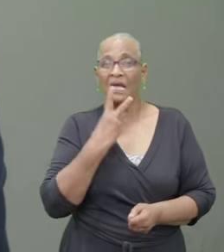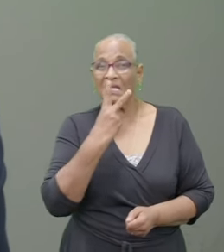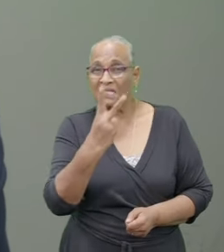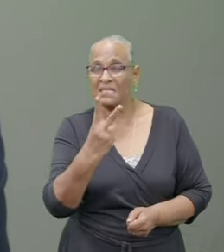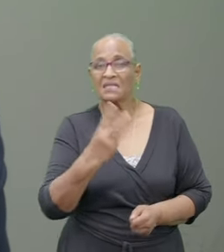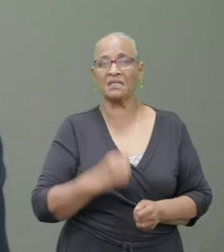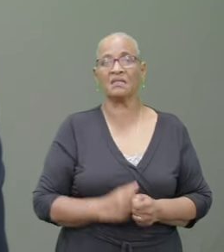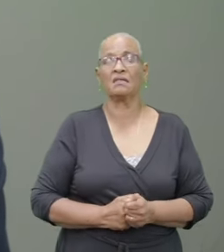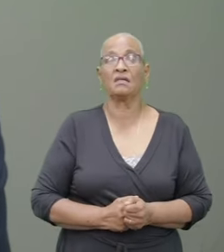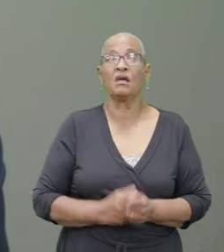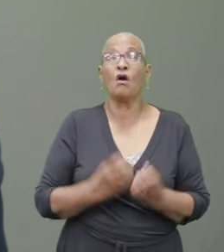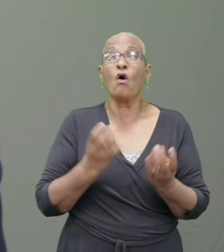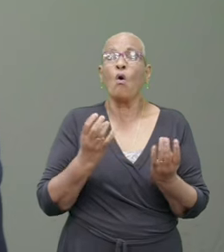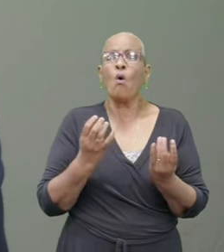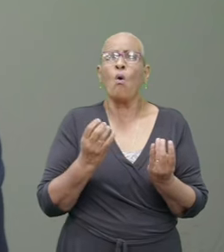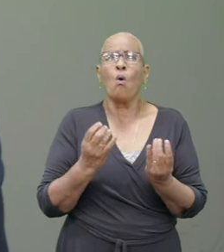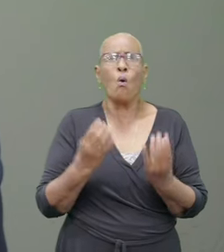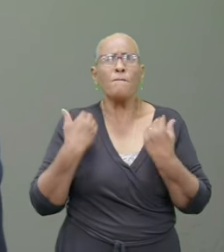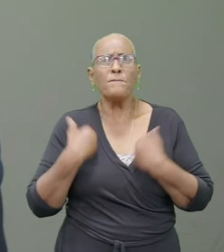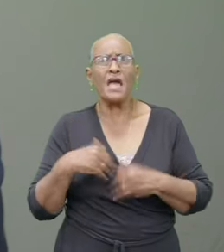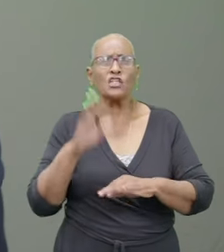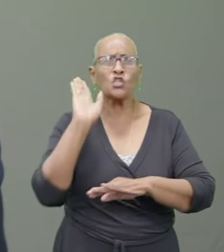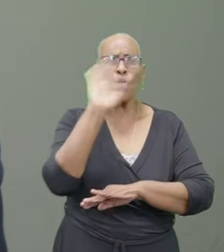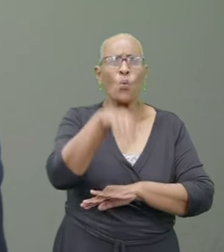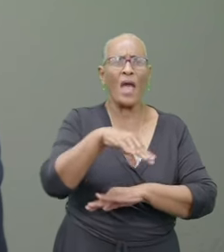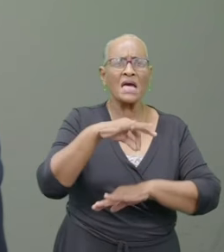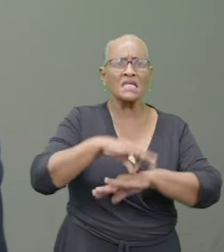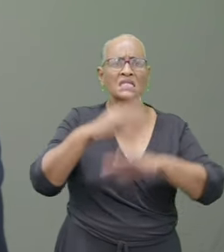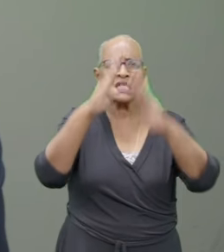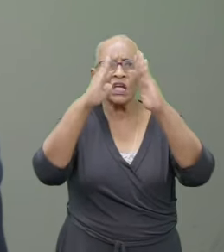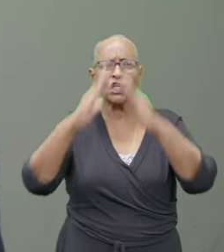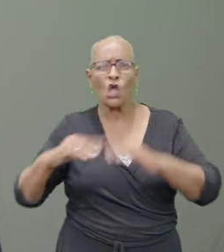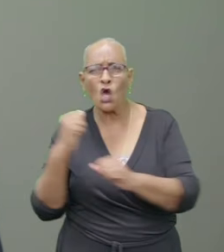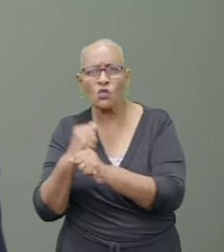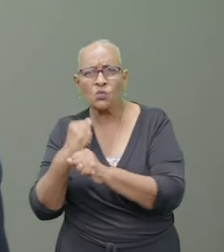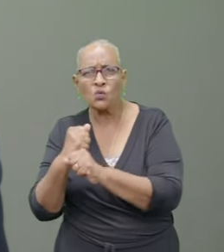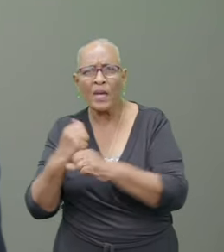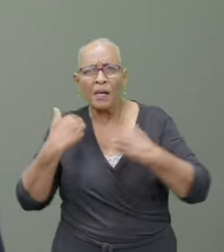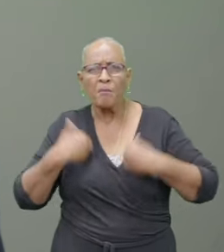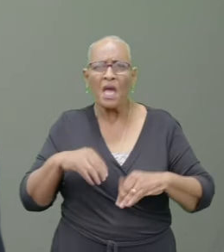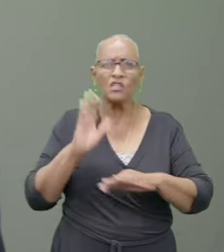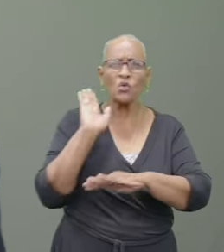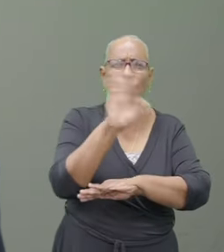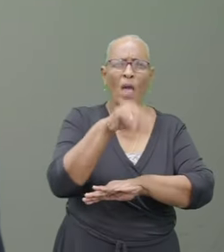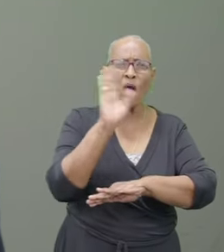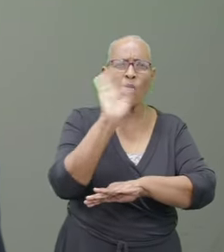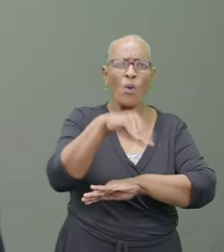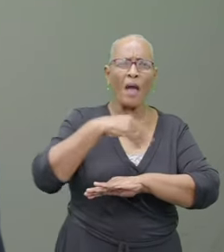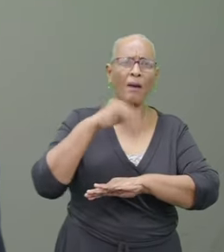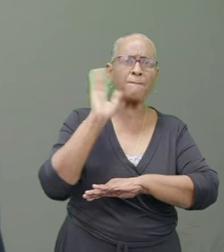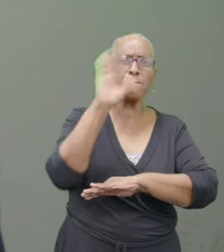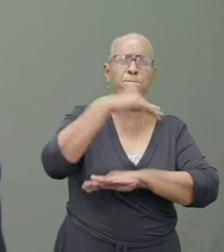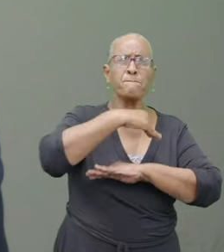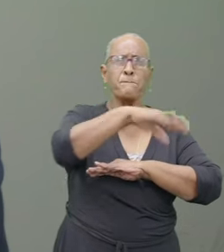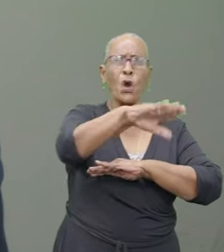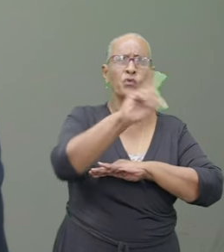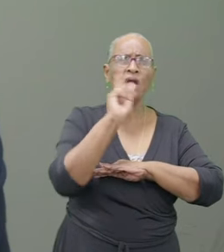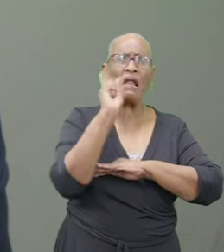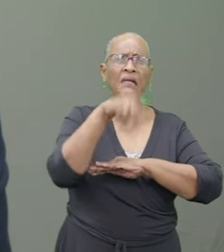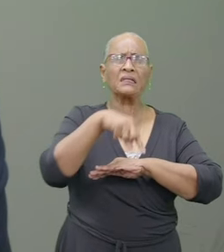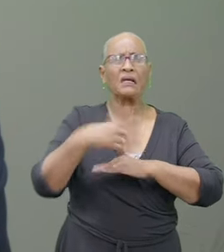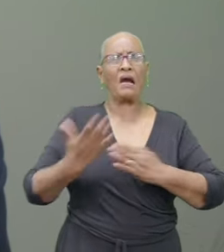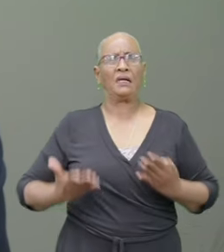het vertrek van zorgwerkers, want die houden wij ook bij op onze inspectieafdeling op het